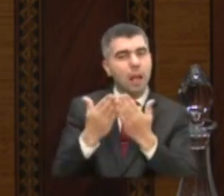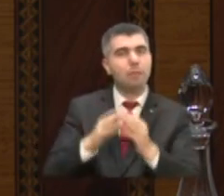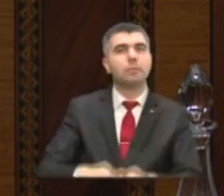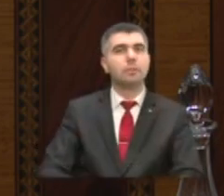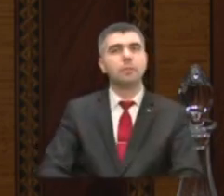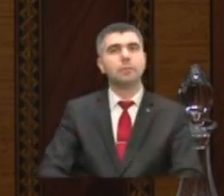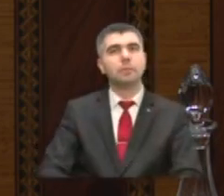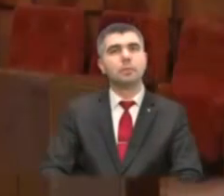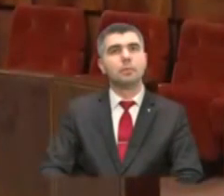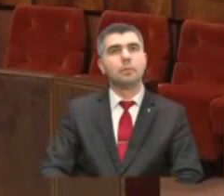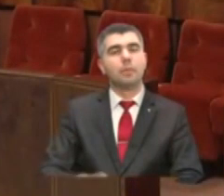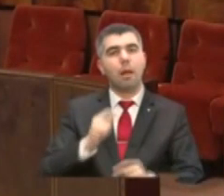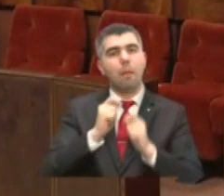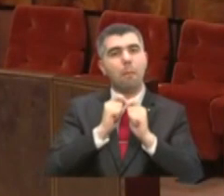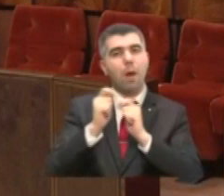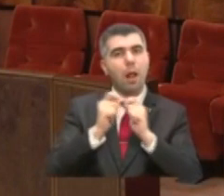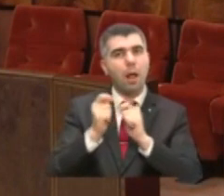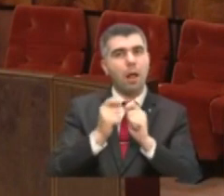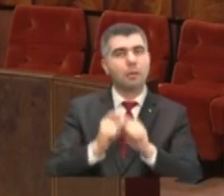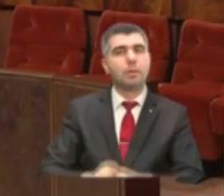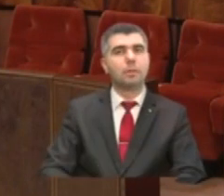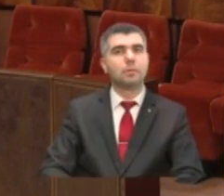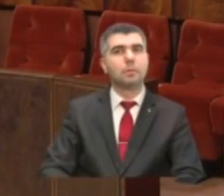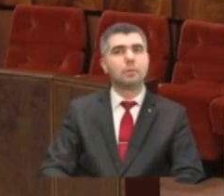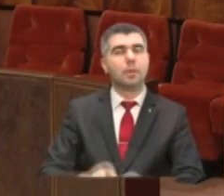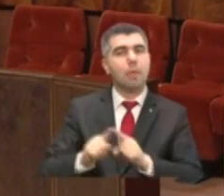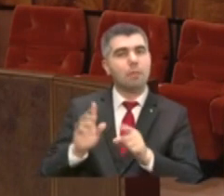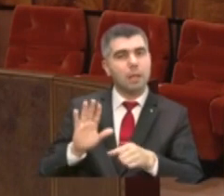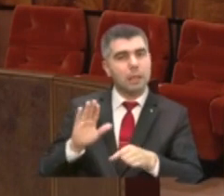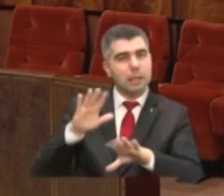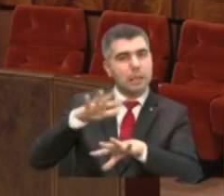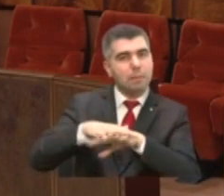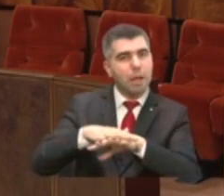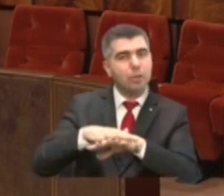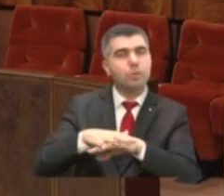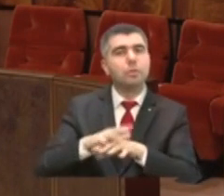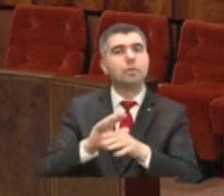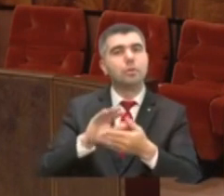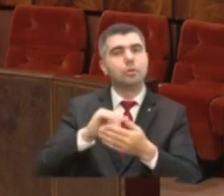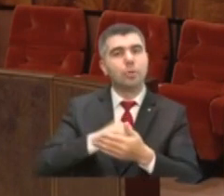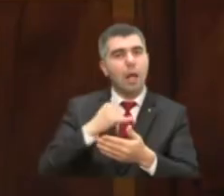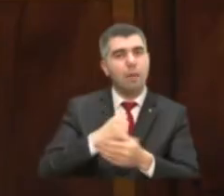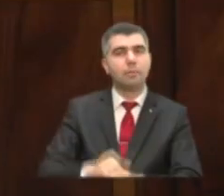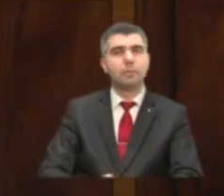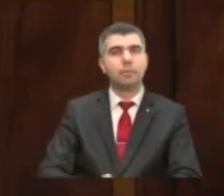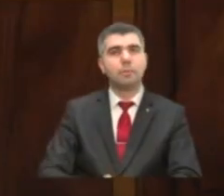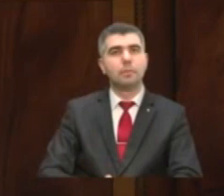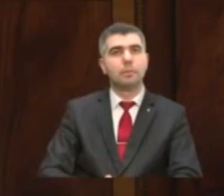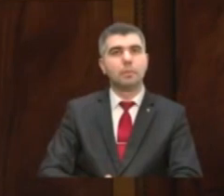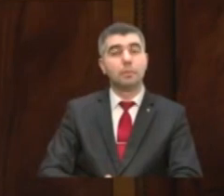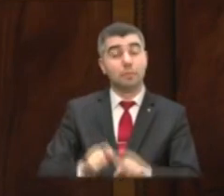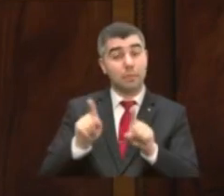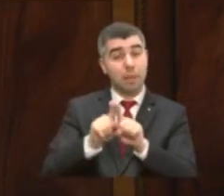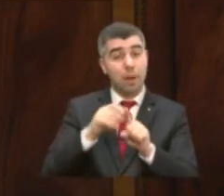والاشتراكية، وذلك في إطار مناقشة موضوع إدماج الشباب، وهو موضوع ذو رهينية